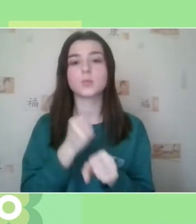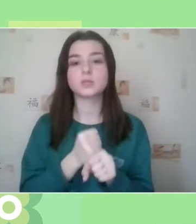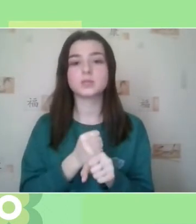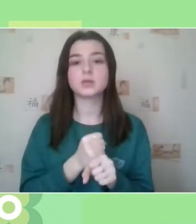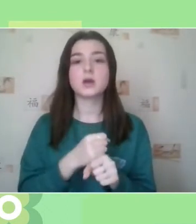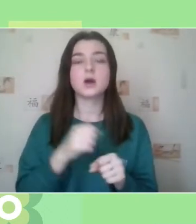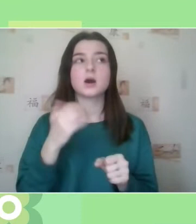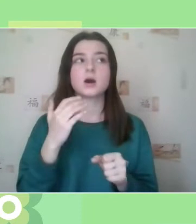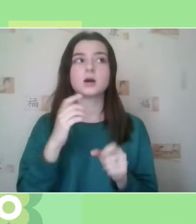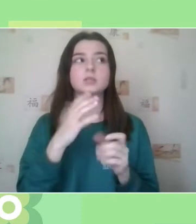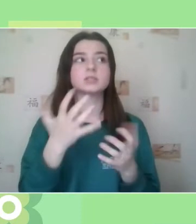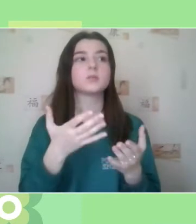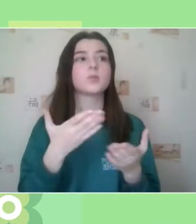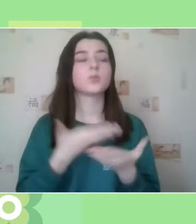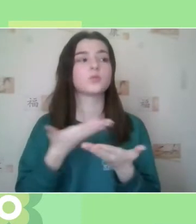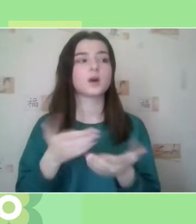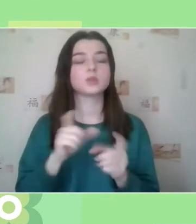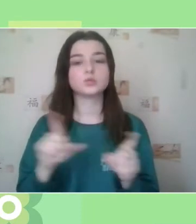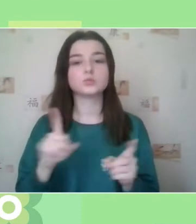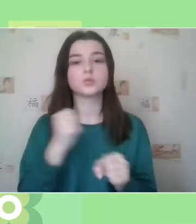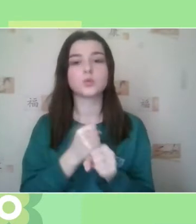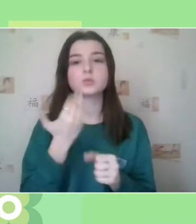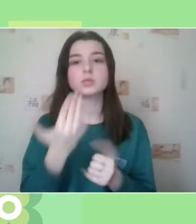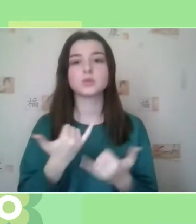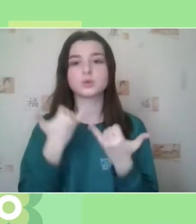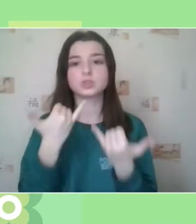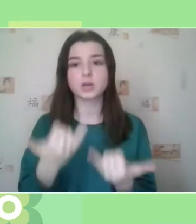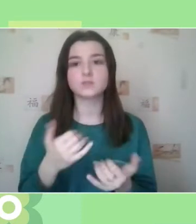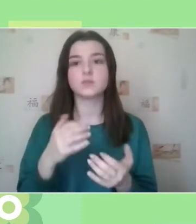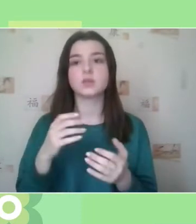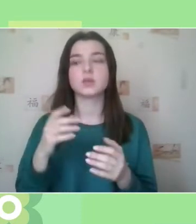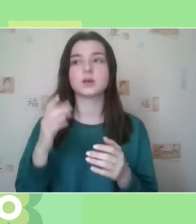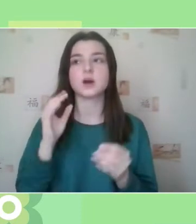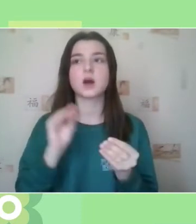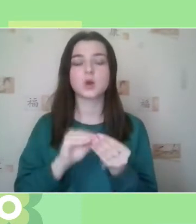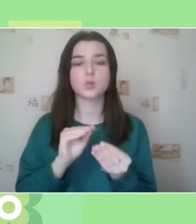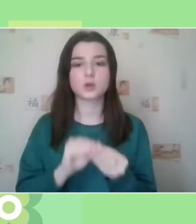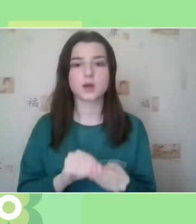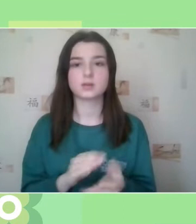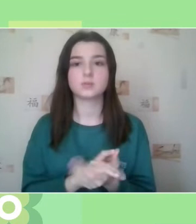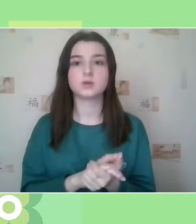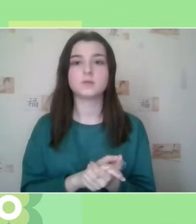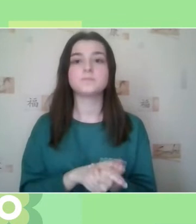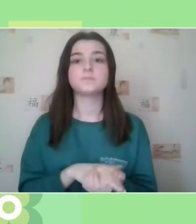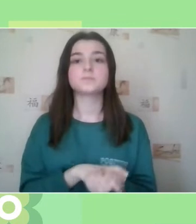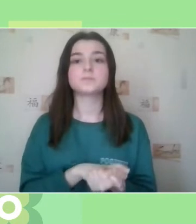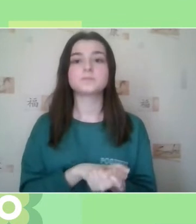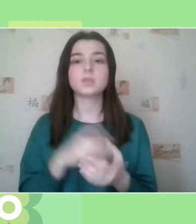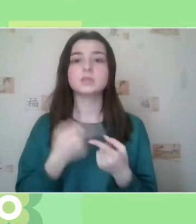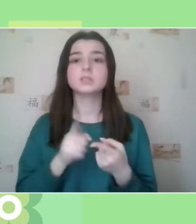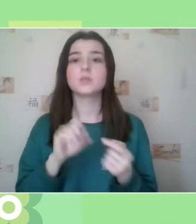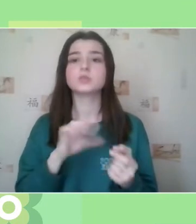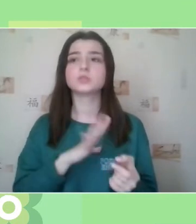регулярними. В принципі, це мета, якої має досягати будь-яка громадська організація, неприбуткова спільнота,